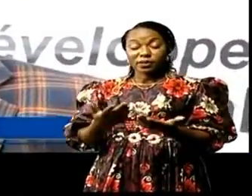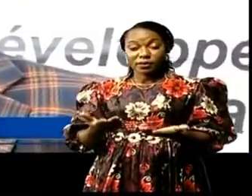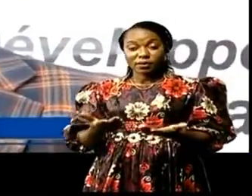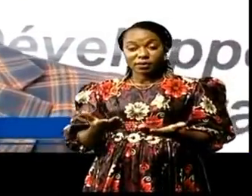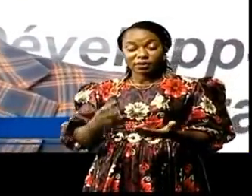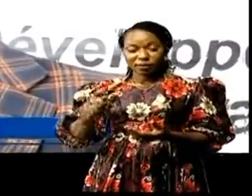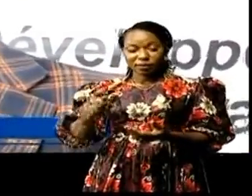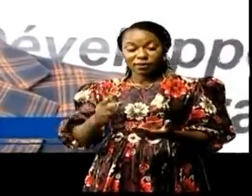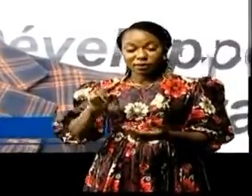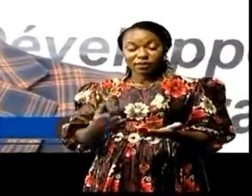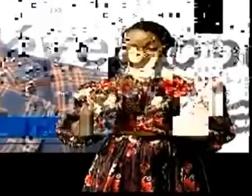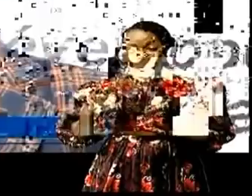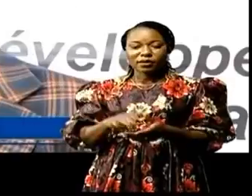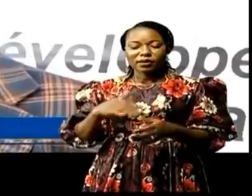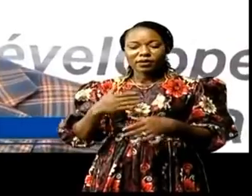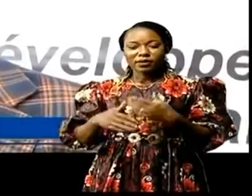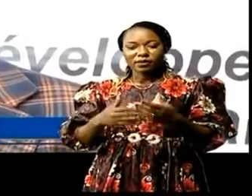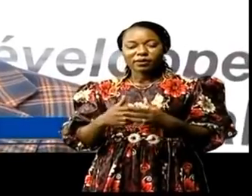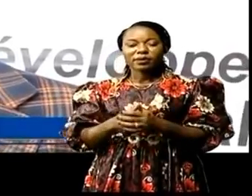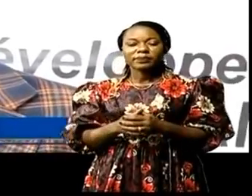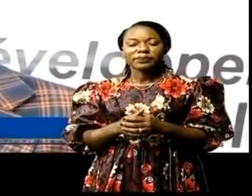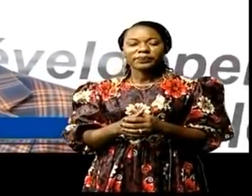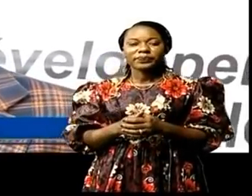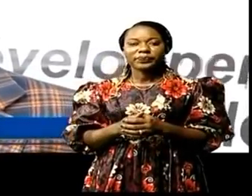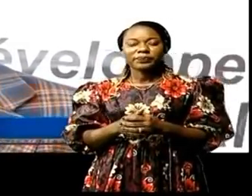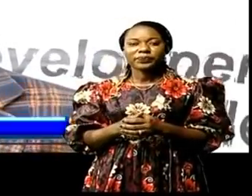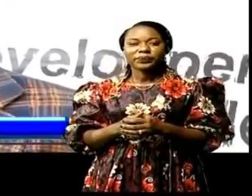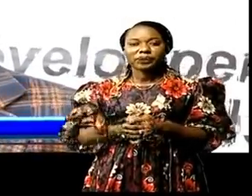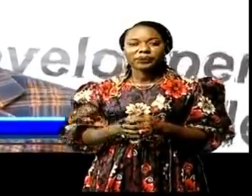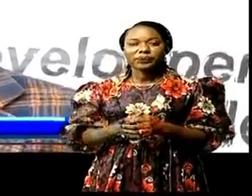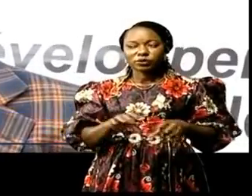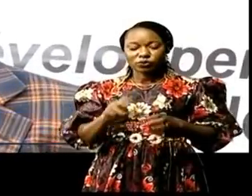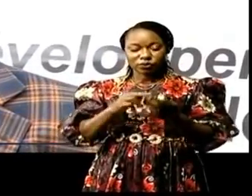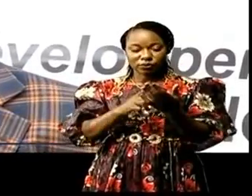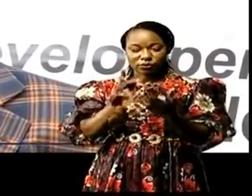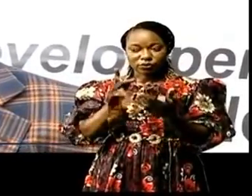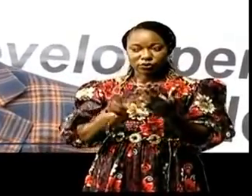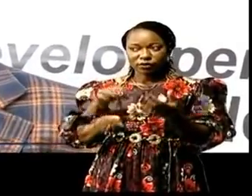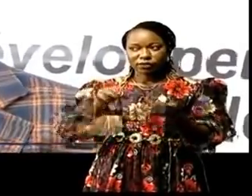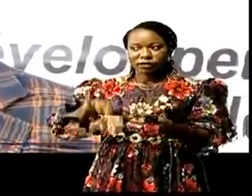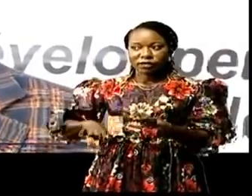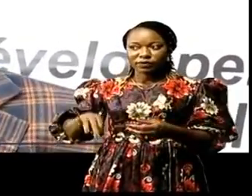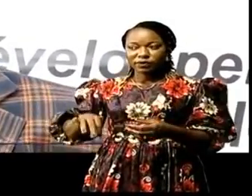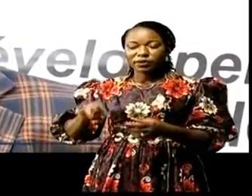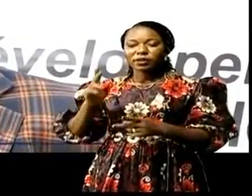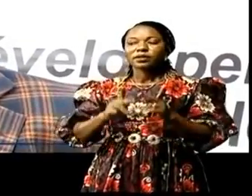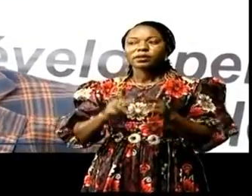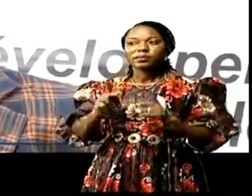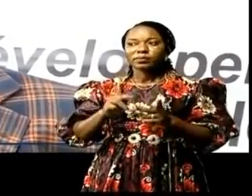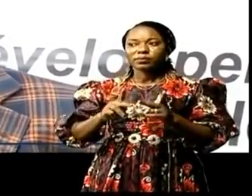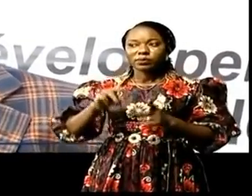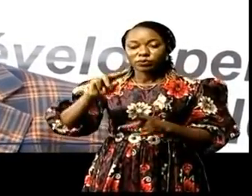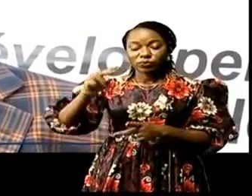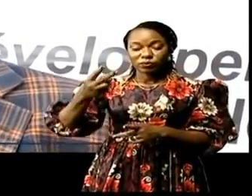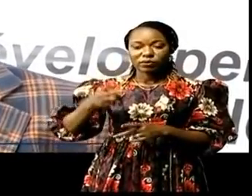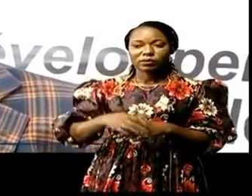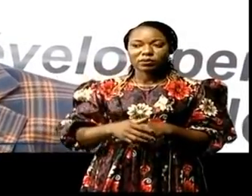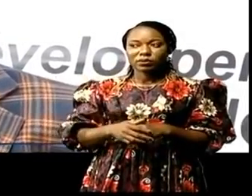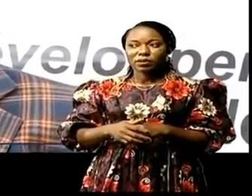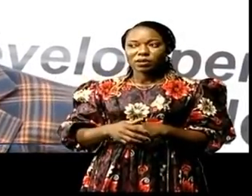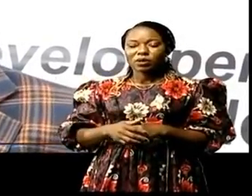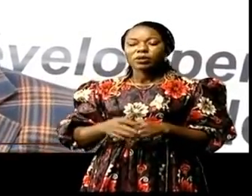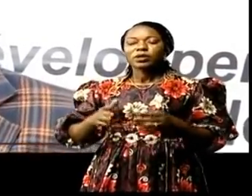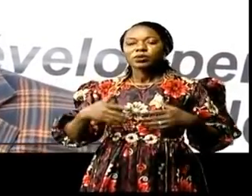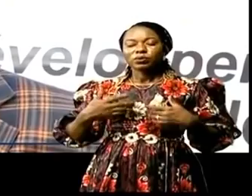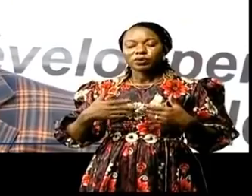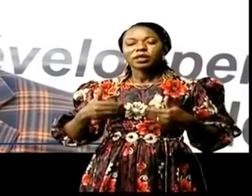2. En sorte que les actions du projet bénéficient à la population. Et 3. Être content que